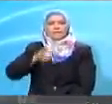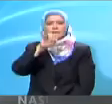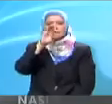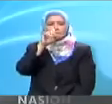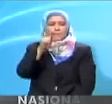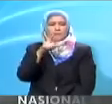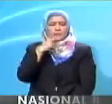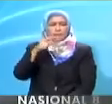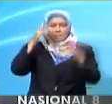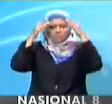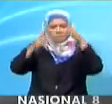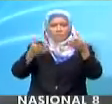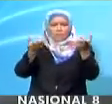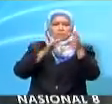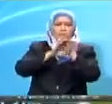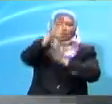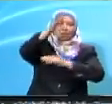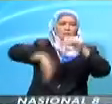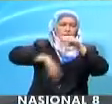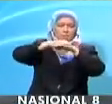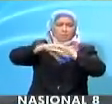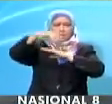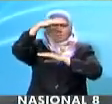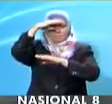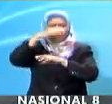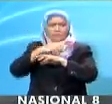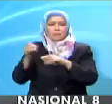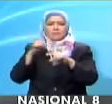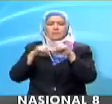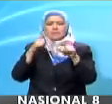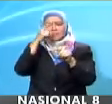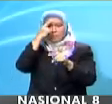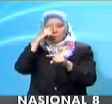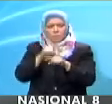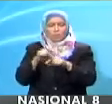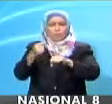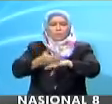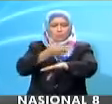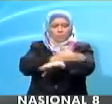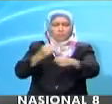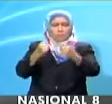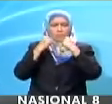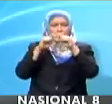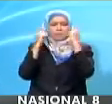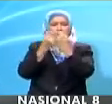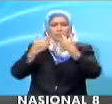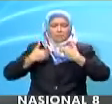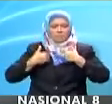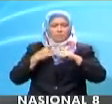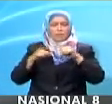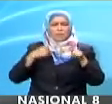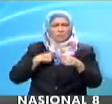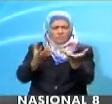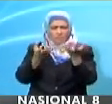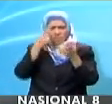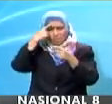untuk membangunkan bola sepak di Johor termasuk misi mengukuhkan lagi skuad sedia ada. Namun hasrat menduduki kerusi panas Presiden